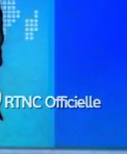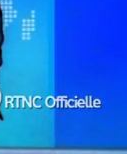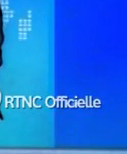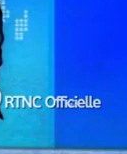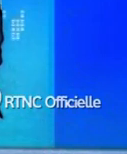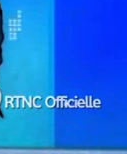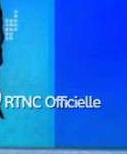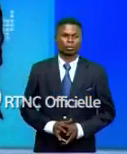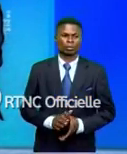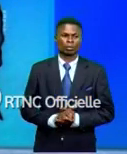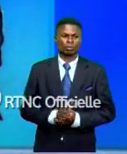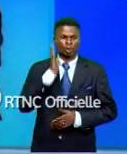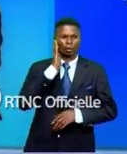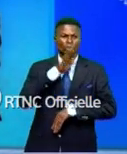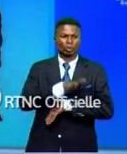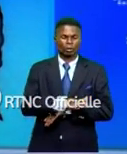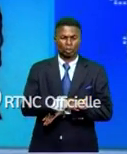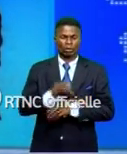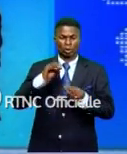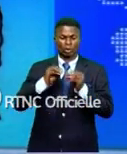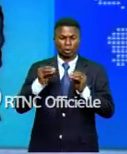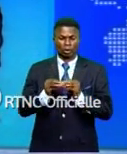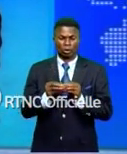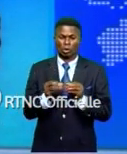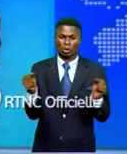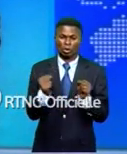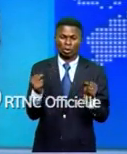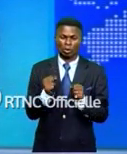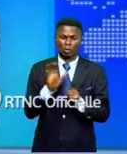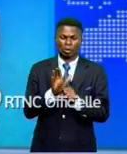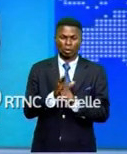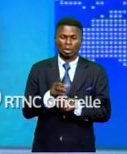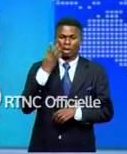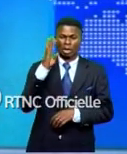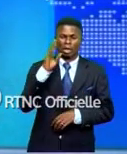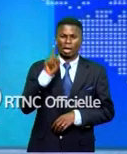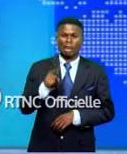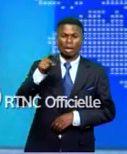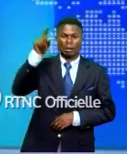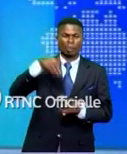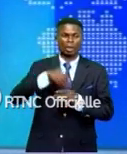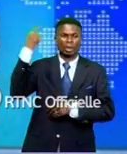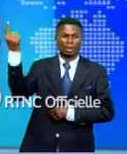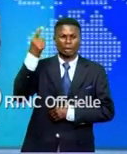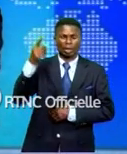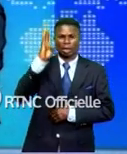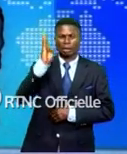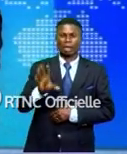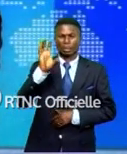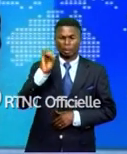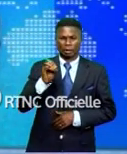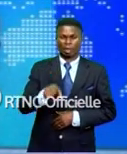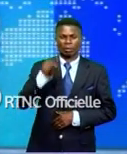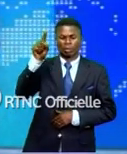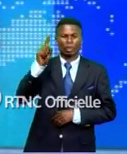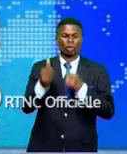Bonsoir à toutes et à tous. À la une de ce journal, ces chiffres qui font froid dans le dos, plus d'un milliard de personnes dans le monde, dont 450 millions